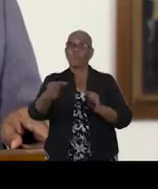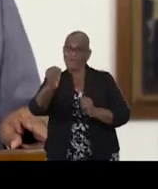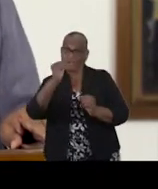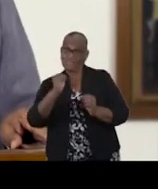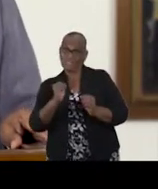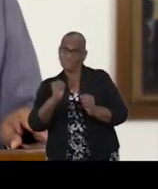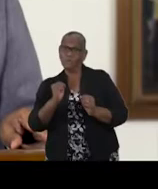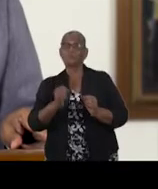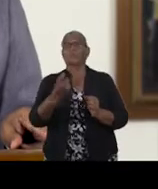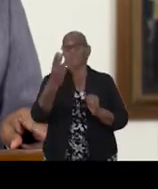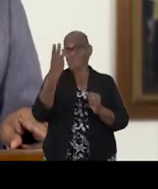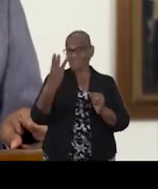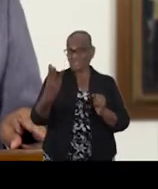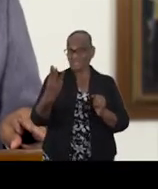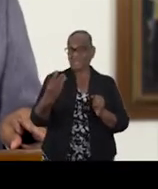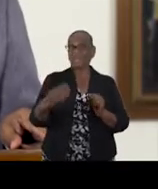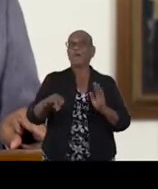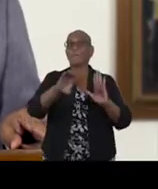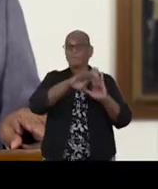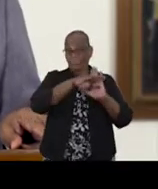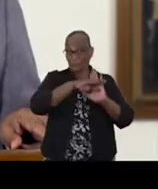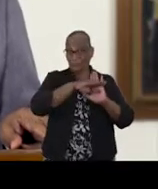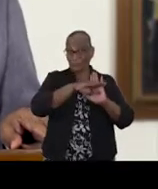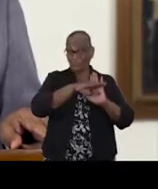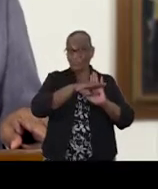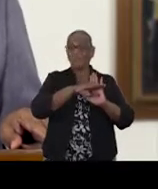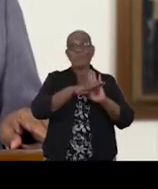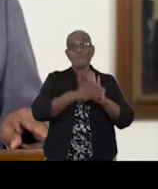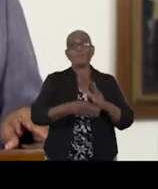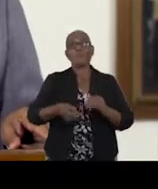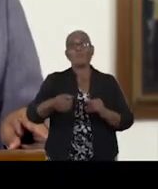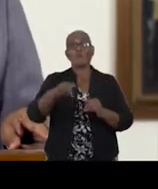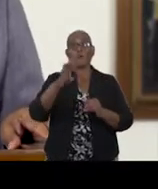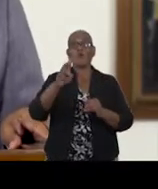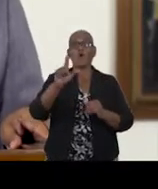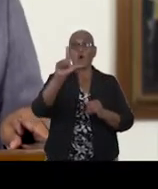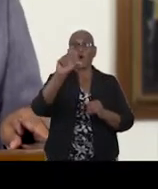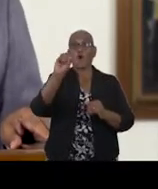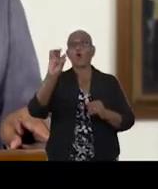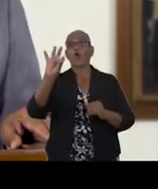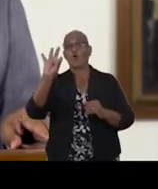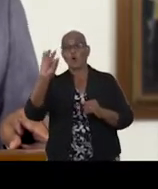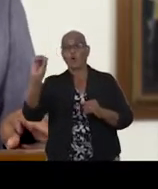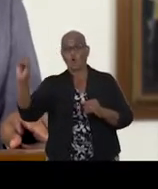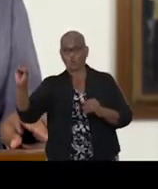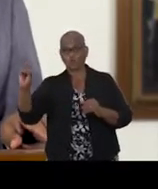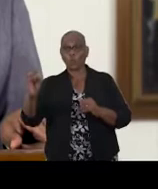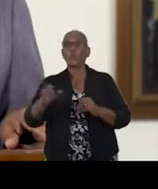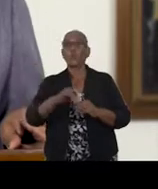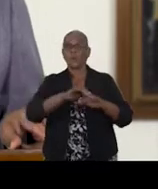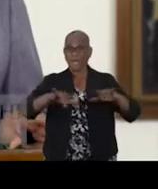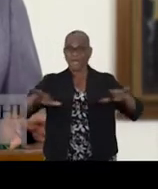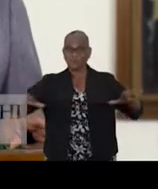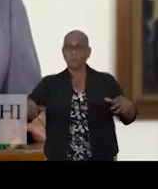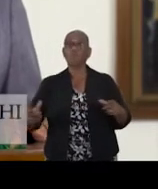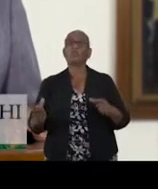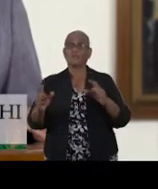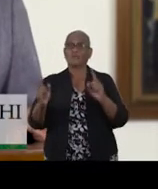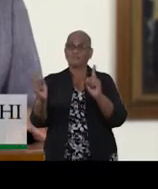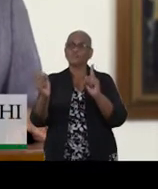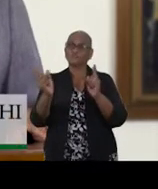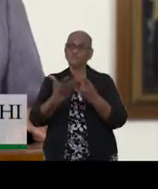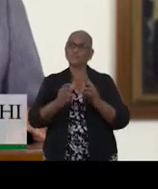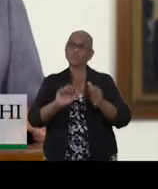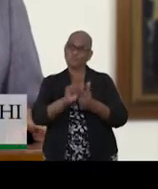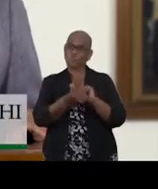casino's. 3. Protocol voor bettingkantoren. 4. Protocol